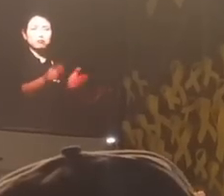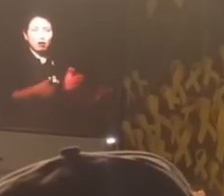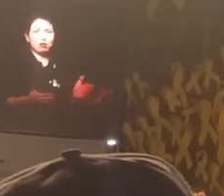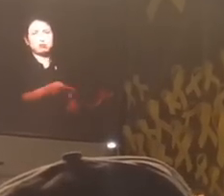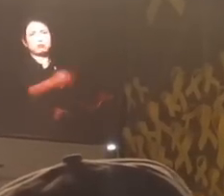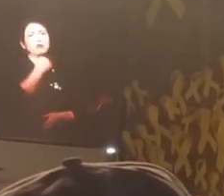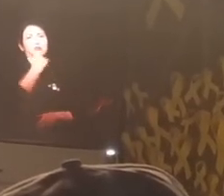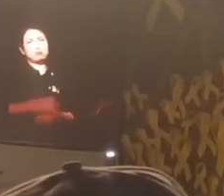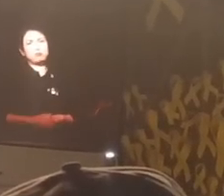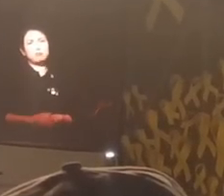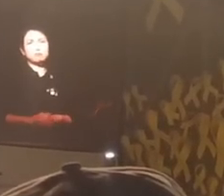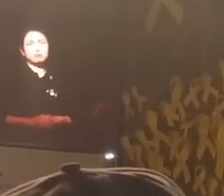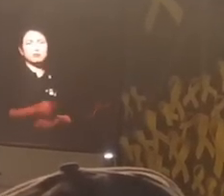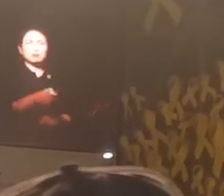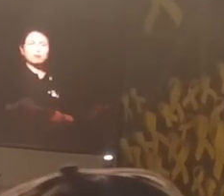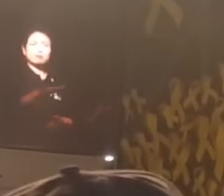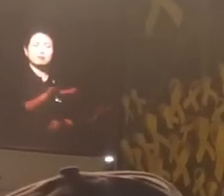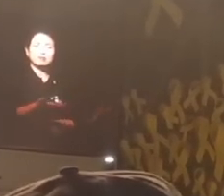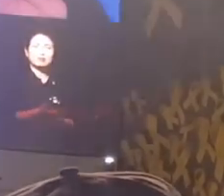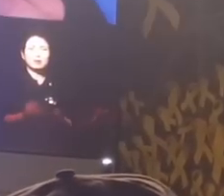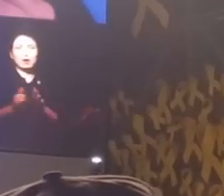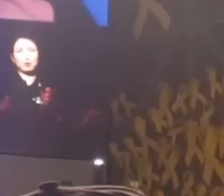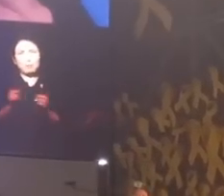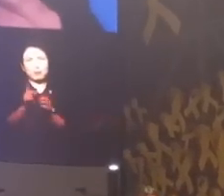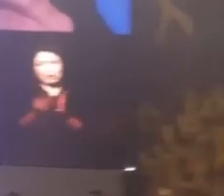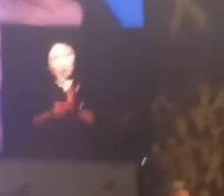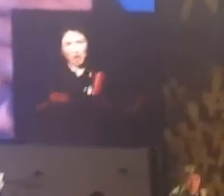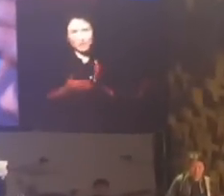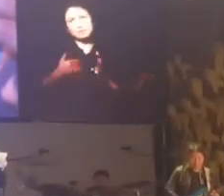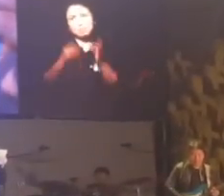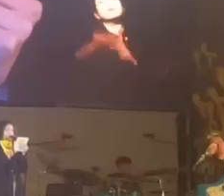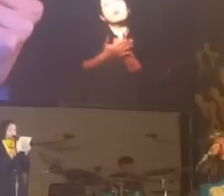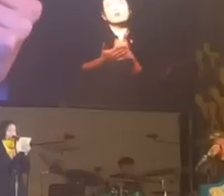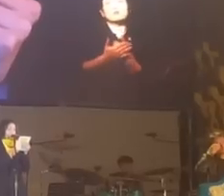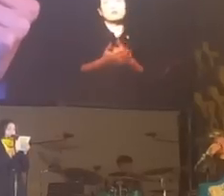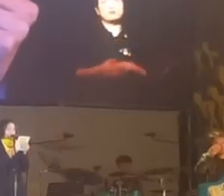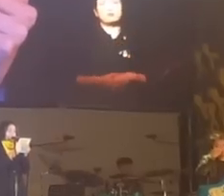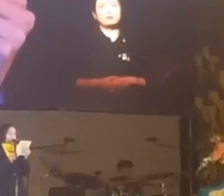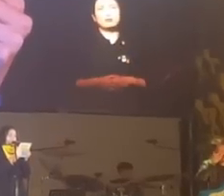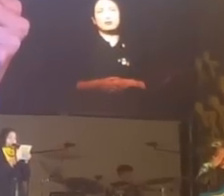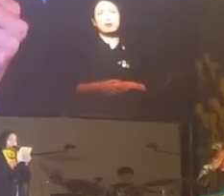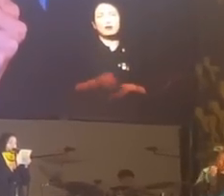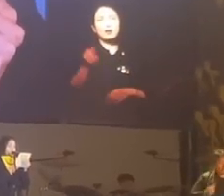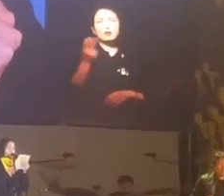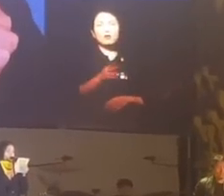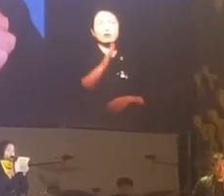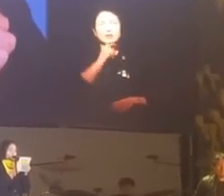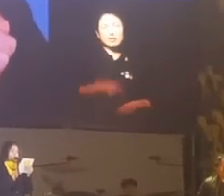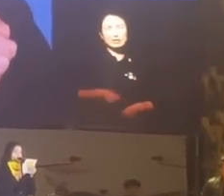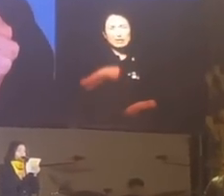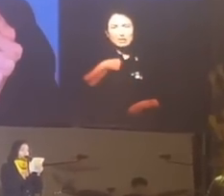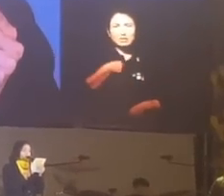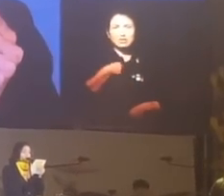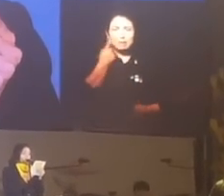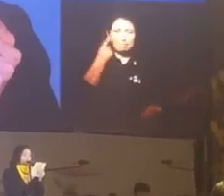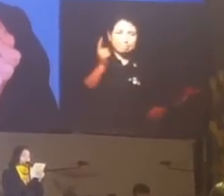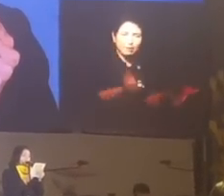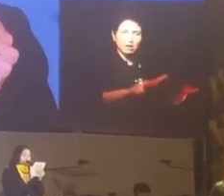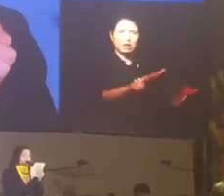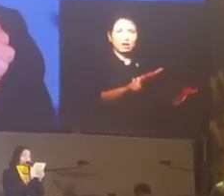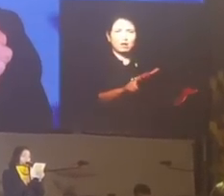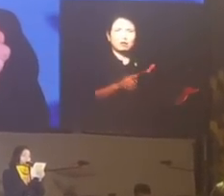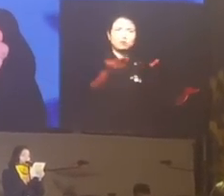꼭 만날 수 있도록 노력할게. 끝까지 기다릴게. 그리고 진실을 밝혀주겠다는